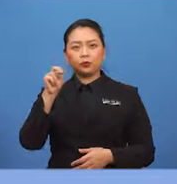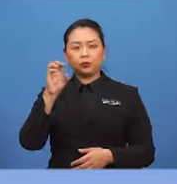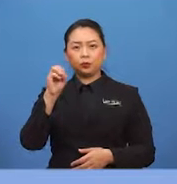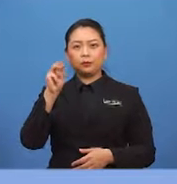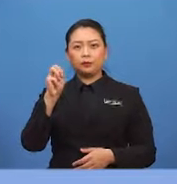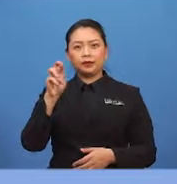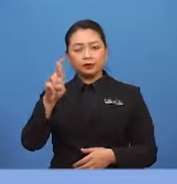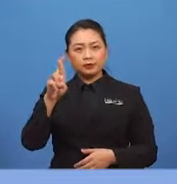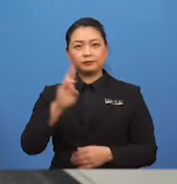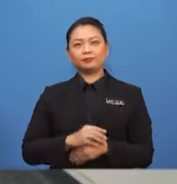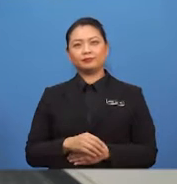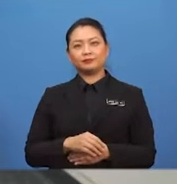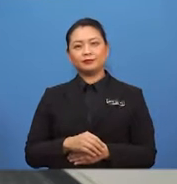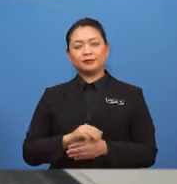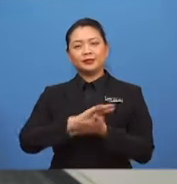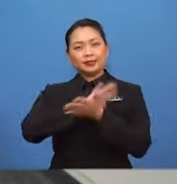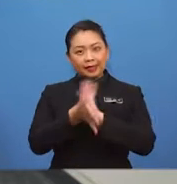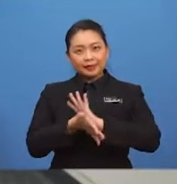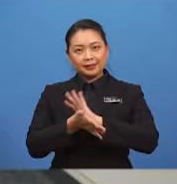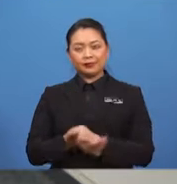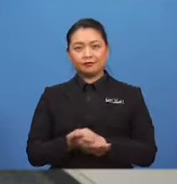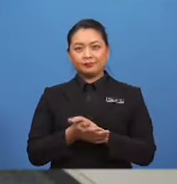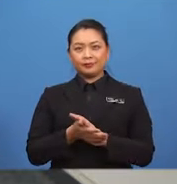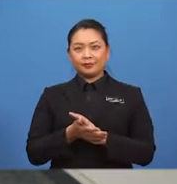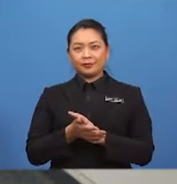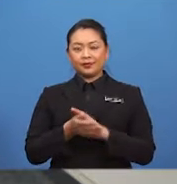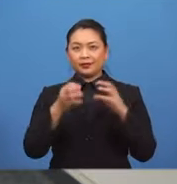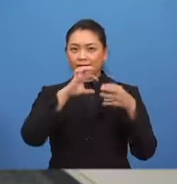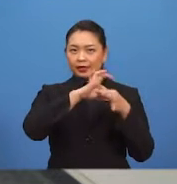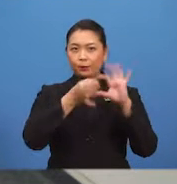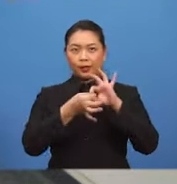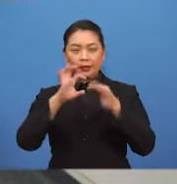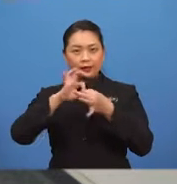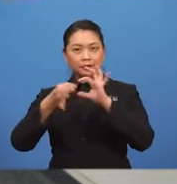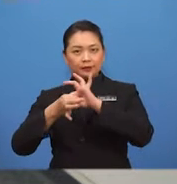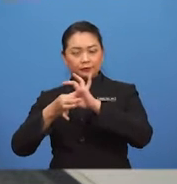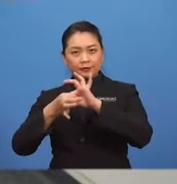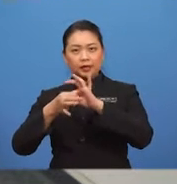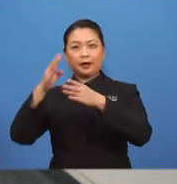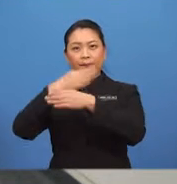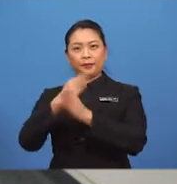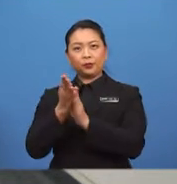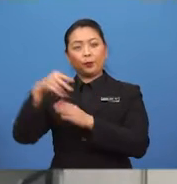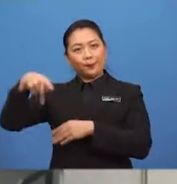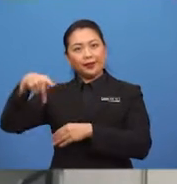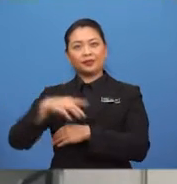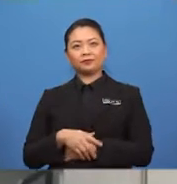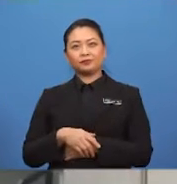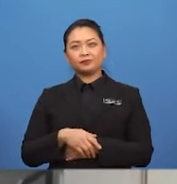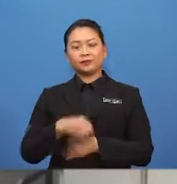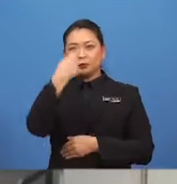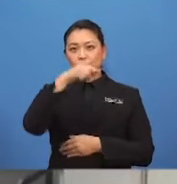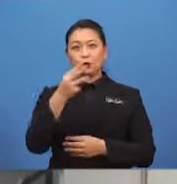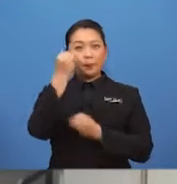sebagai monomer. Maka, gabungan monomer-monomer ini akan membentuk polimer.